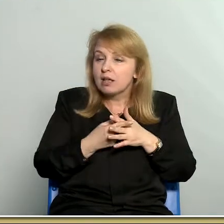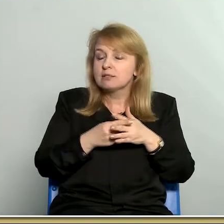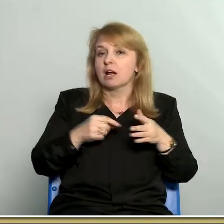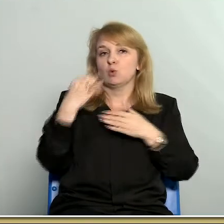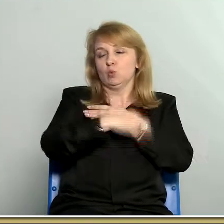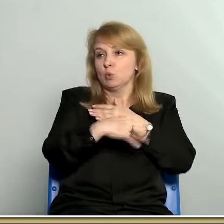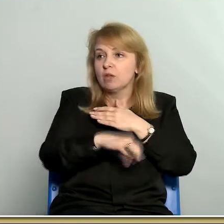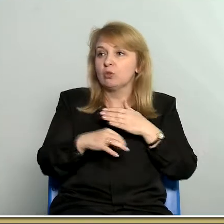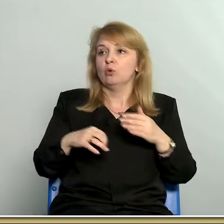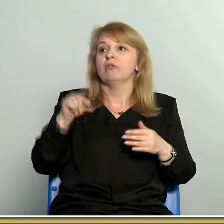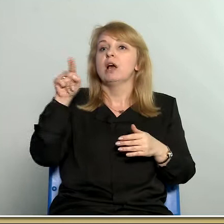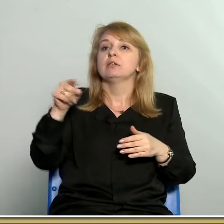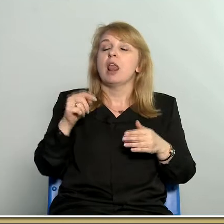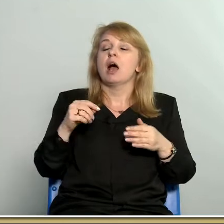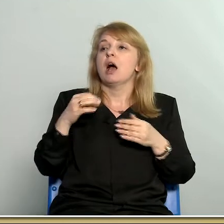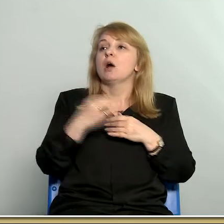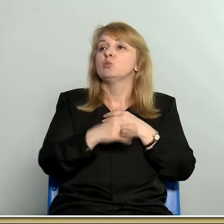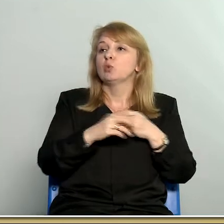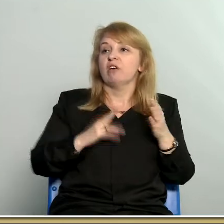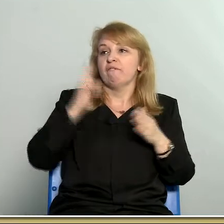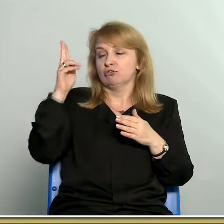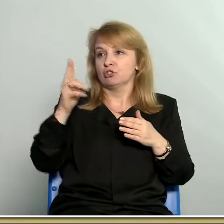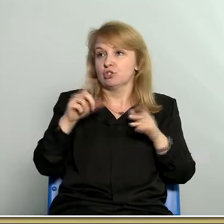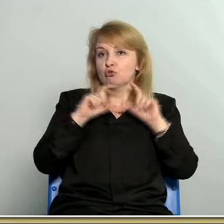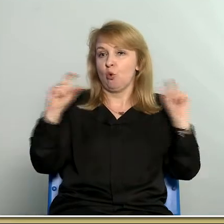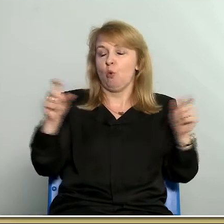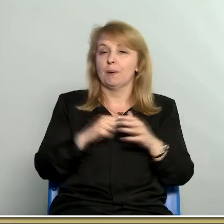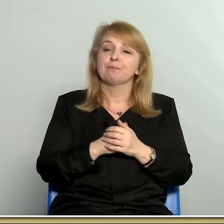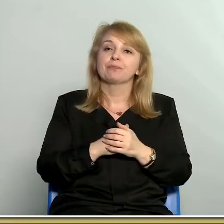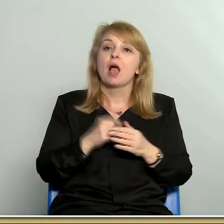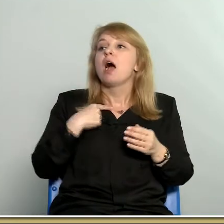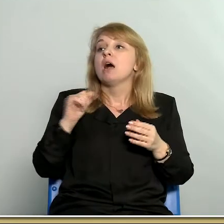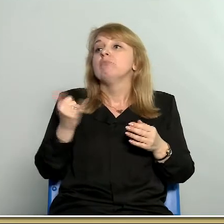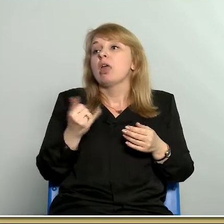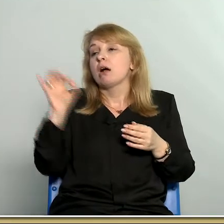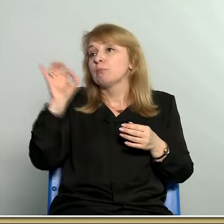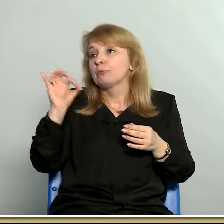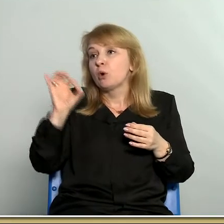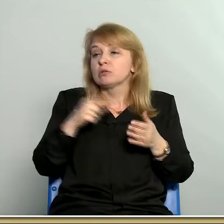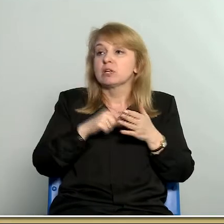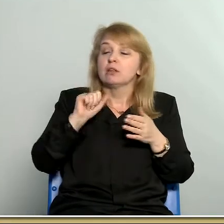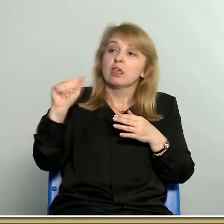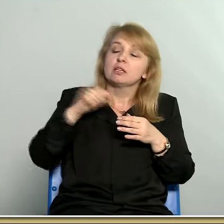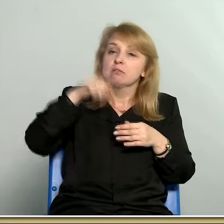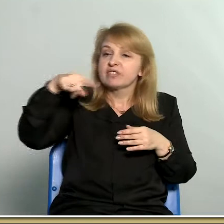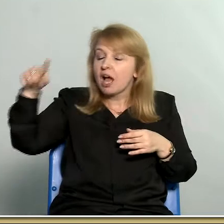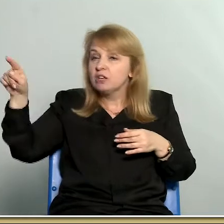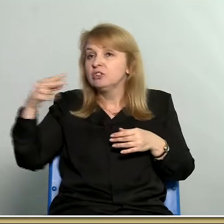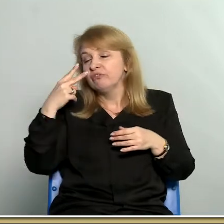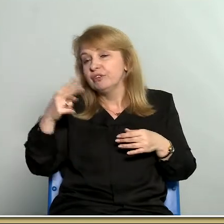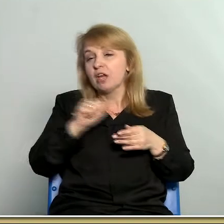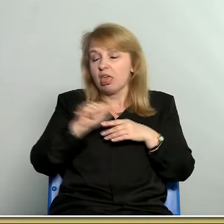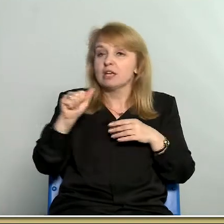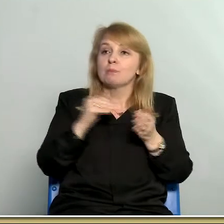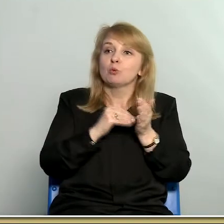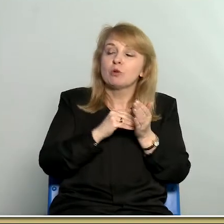studentów w uczelniach wyższych. Jeżeli chodzi o wskaźniki, to Państwo przy każdej osi macie jakby je